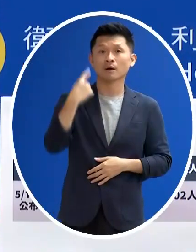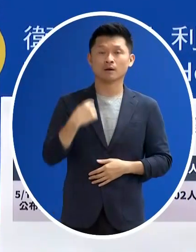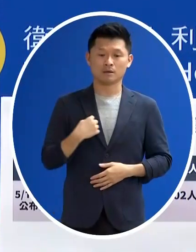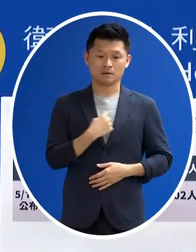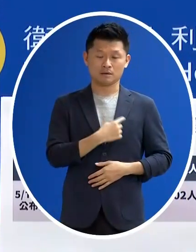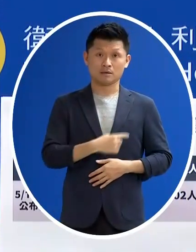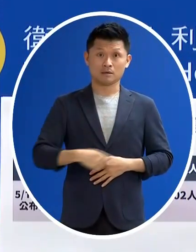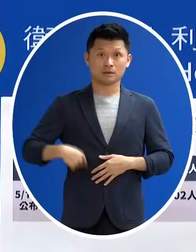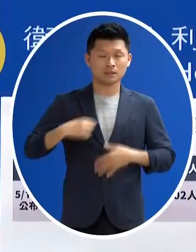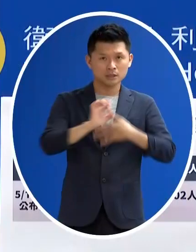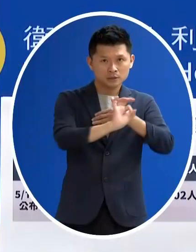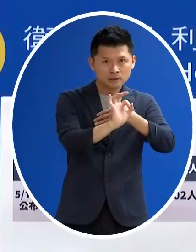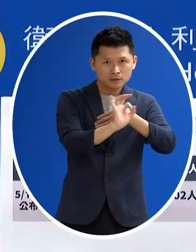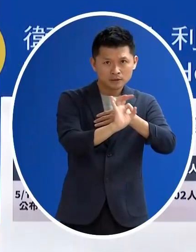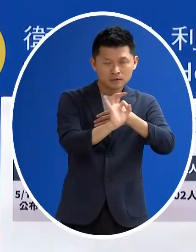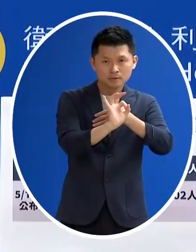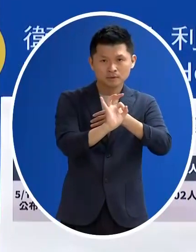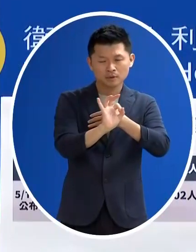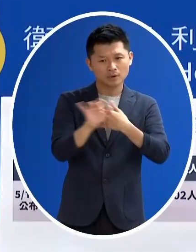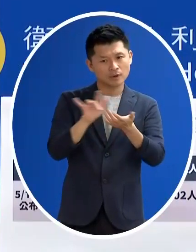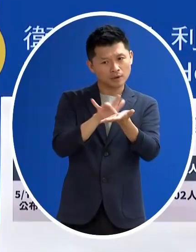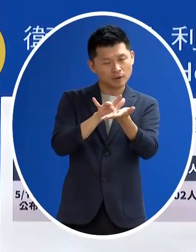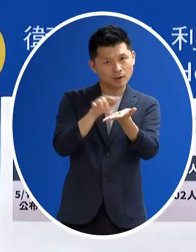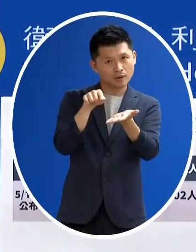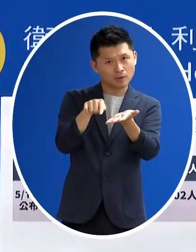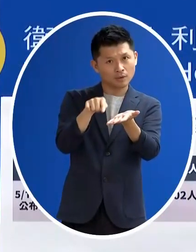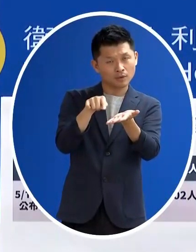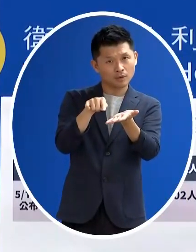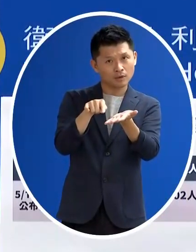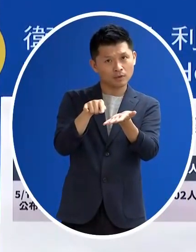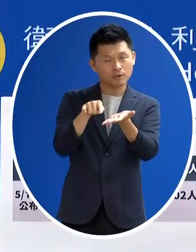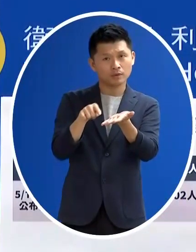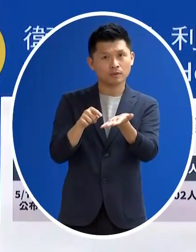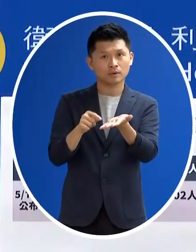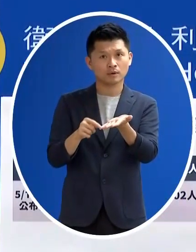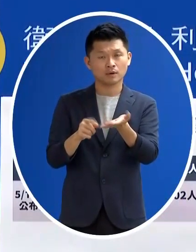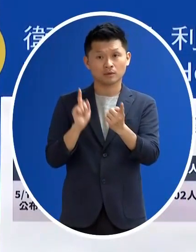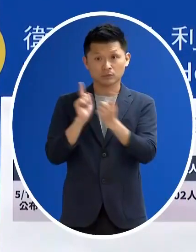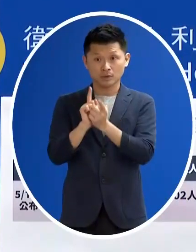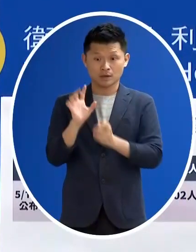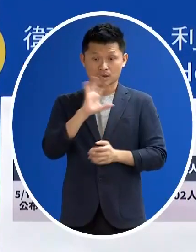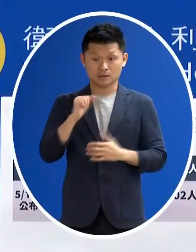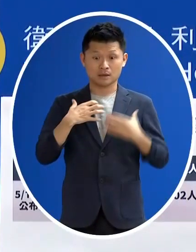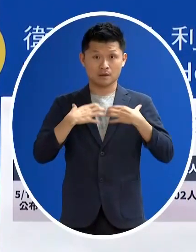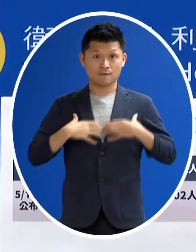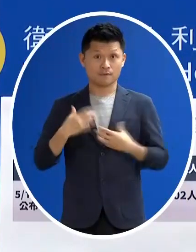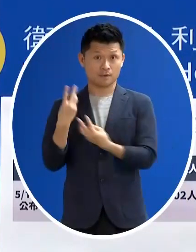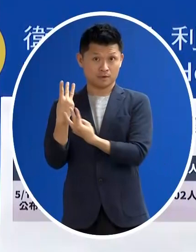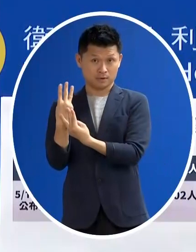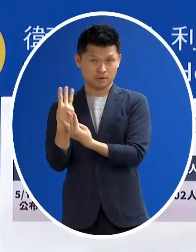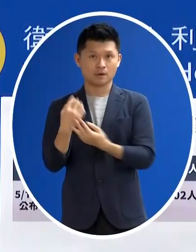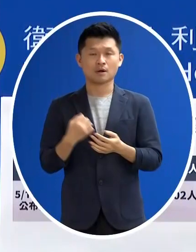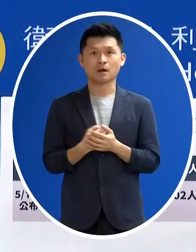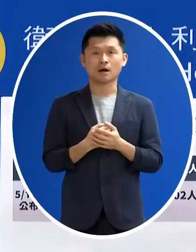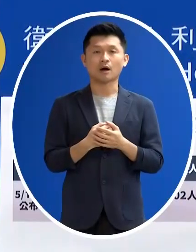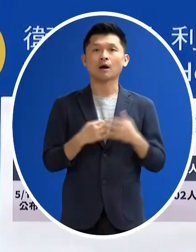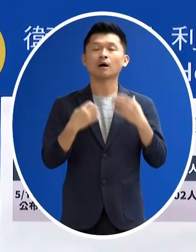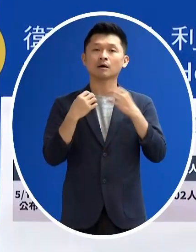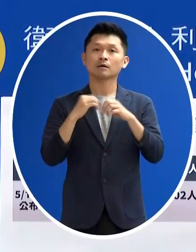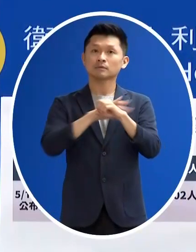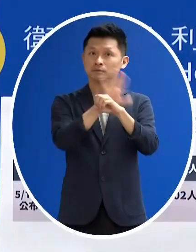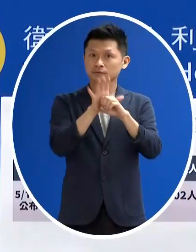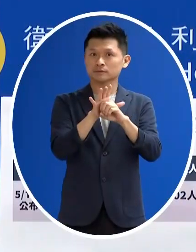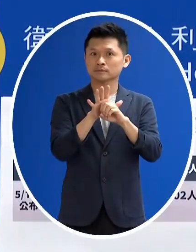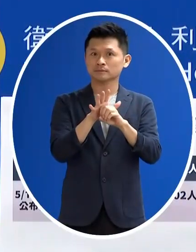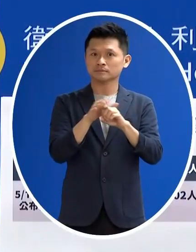候，这个药物看起来好像是对于我们的 SARS-CoV-2 就是新冠病毒好像是有